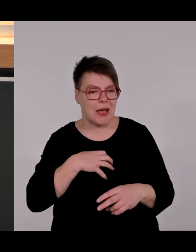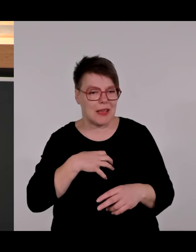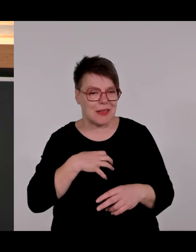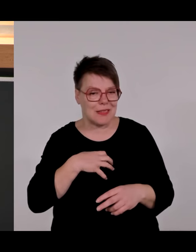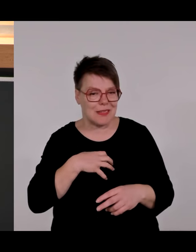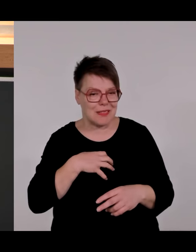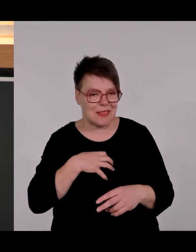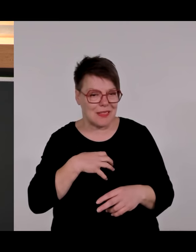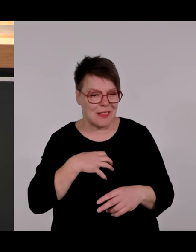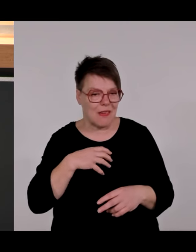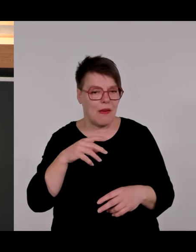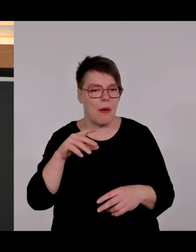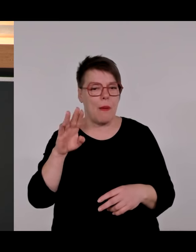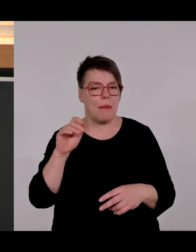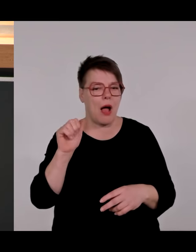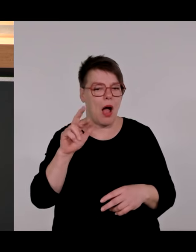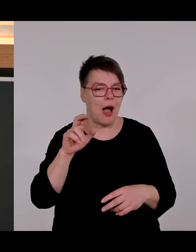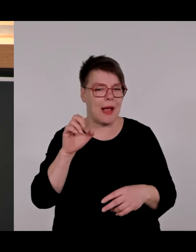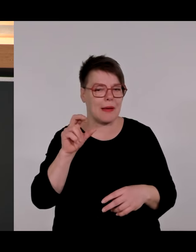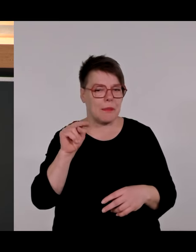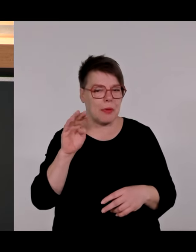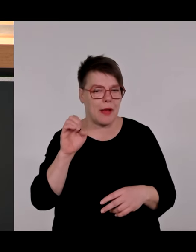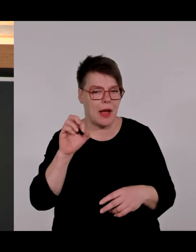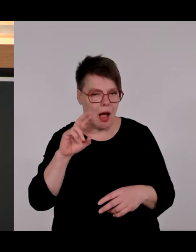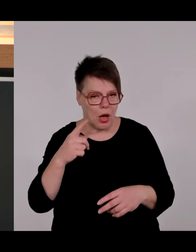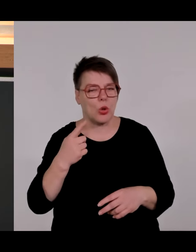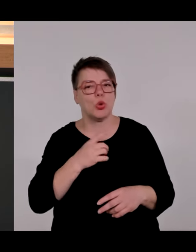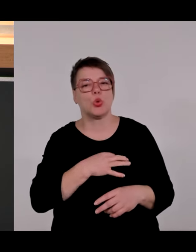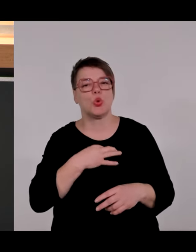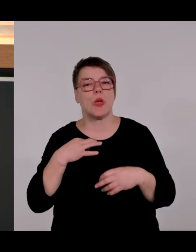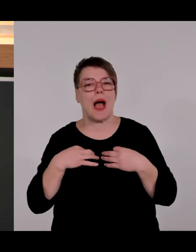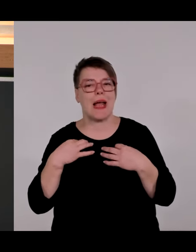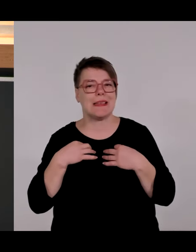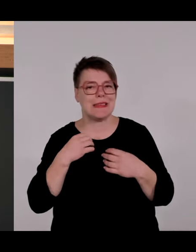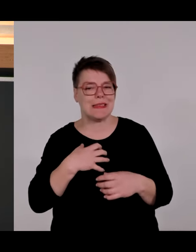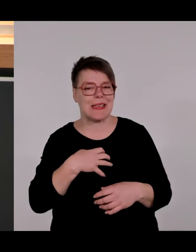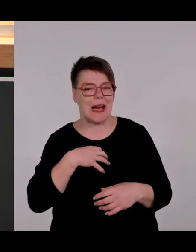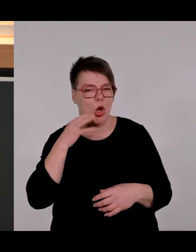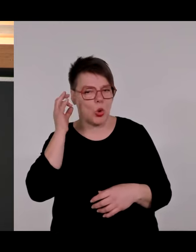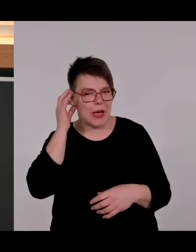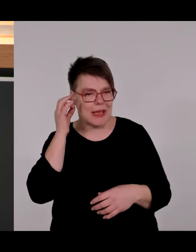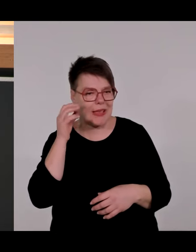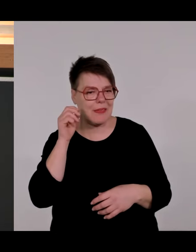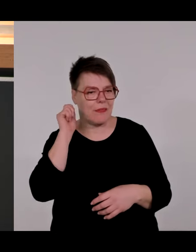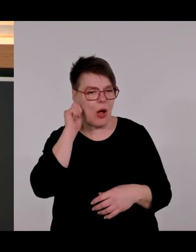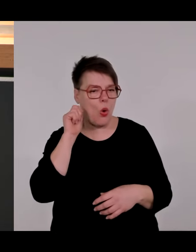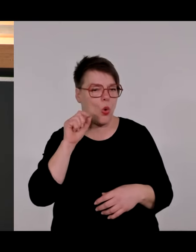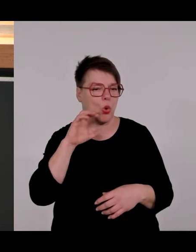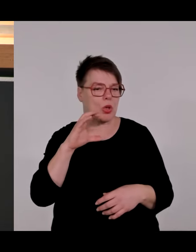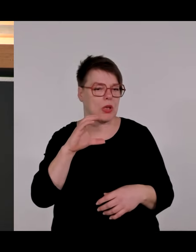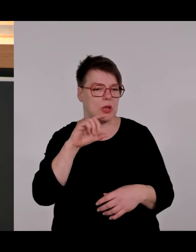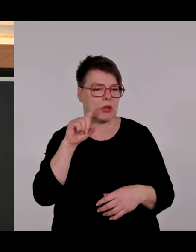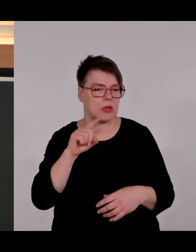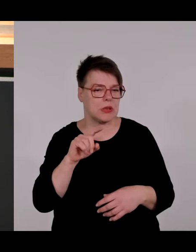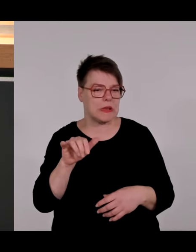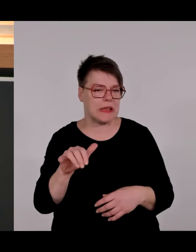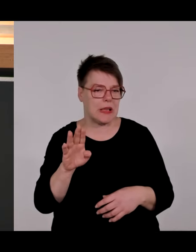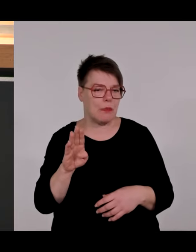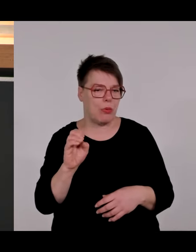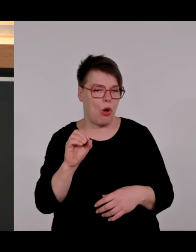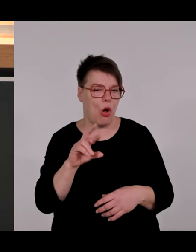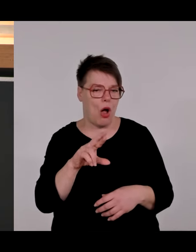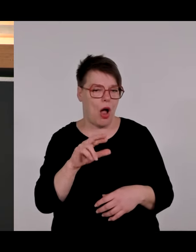Unterschied. Ich glaube, der Innensenator und die Innensenatorin der letzten Jahre wollten gerne so einen vernetzten Ansatz. Aber wo war eigentlich